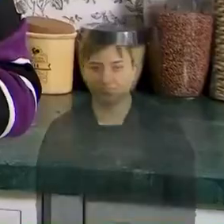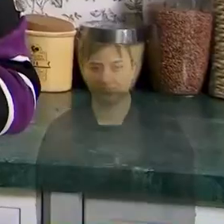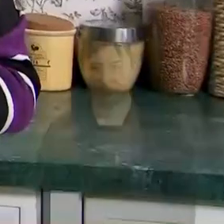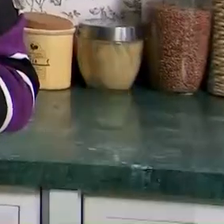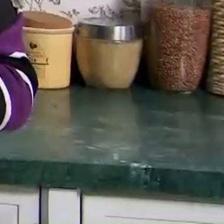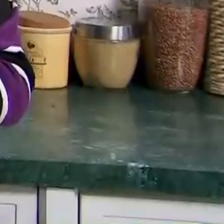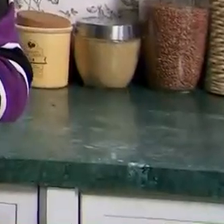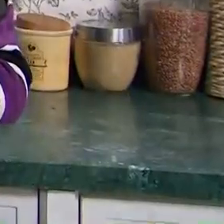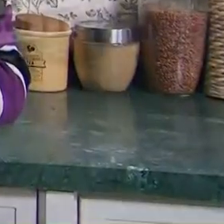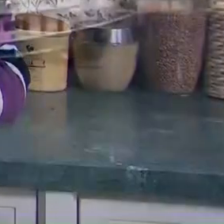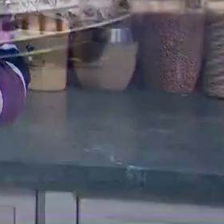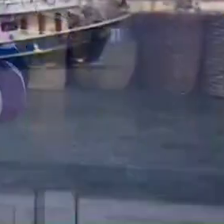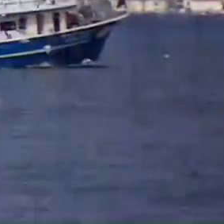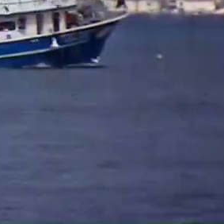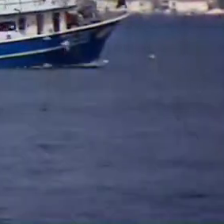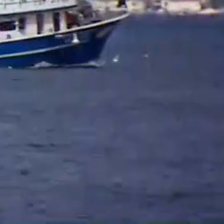pozlarında.